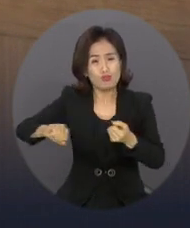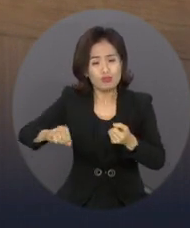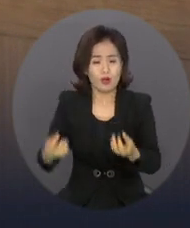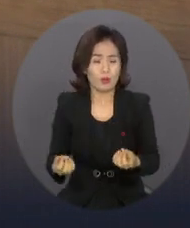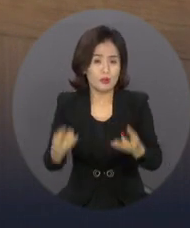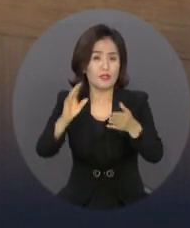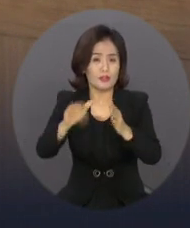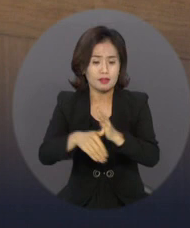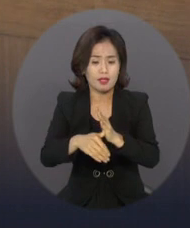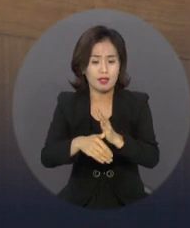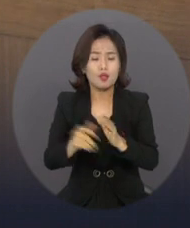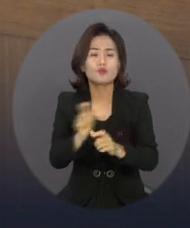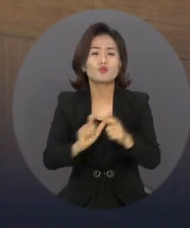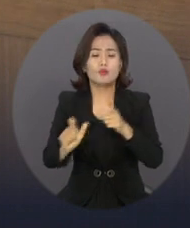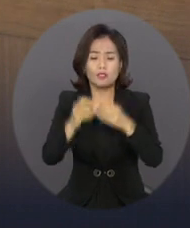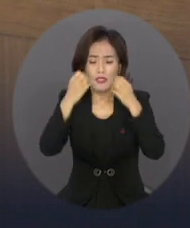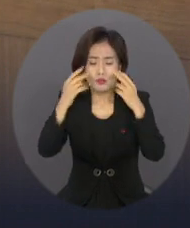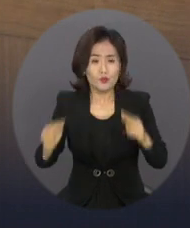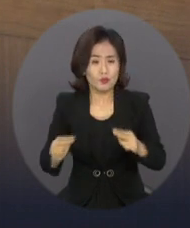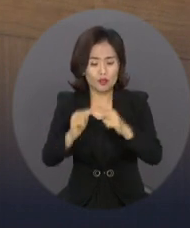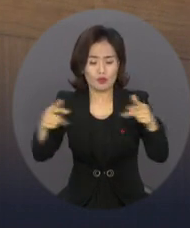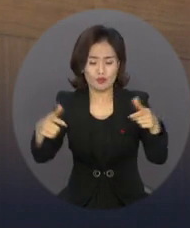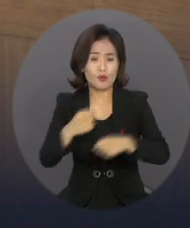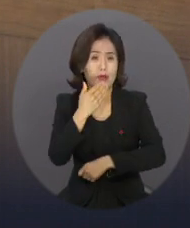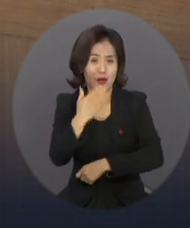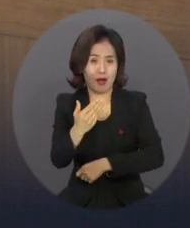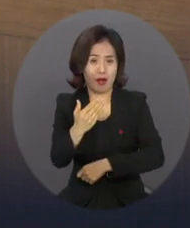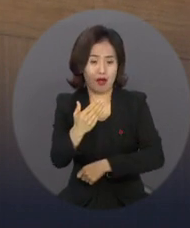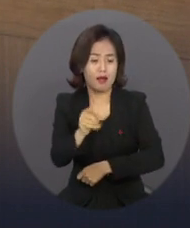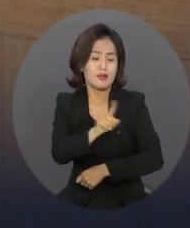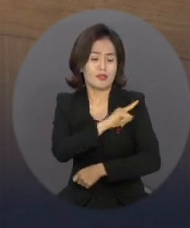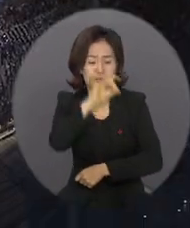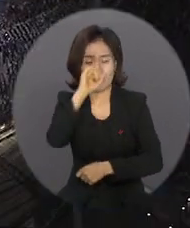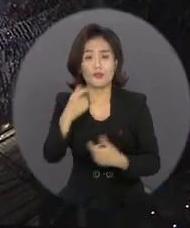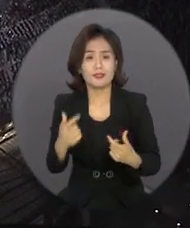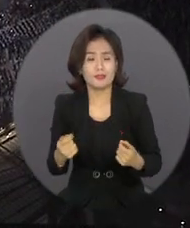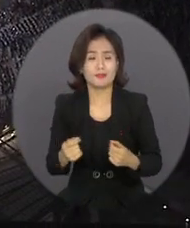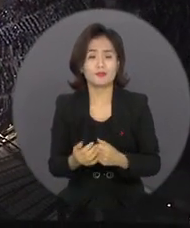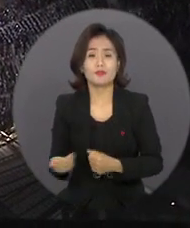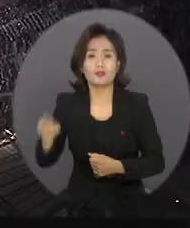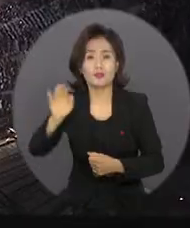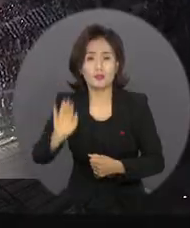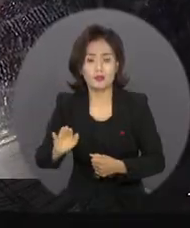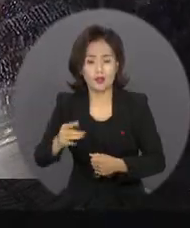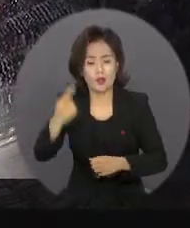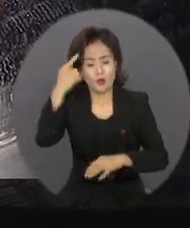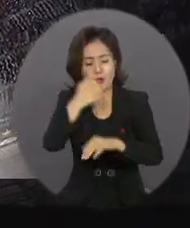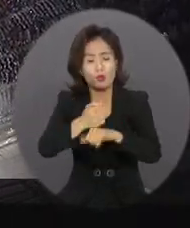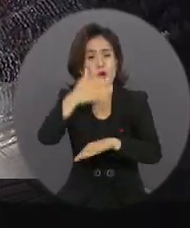해서 추가적인 신규 시설 건설을 최소화할 수 있다 이것이 가장 큰 장점입니다 그러나이는 영역